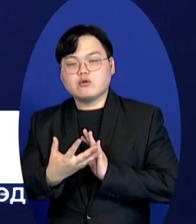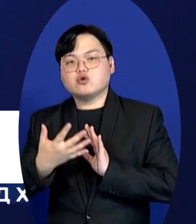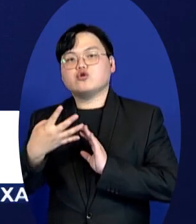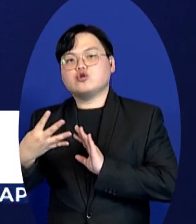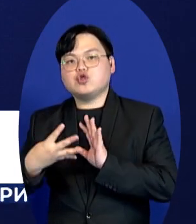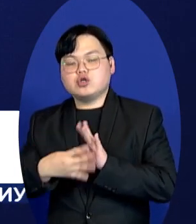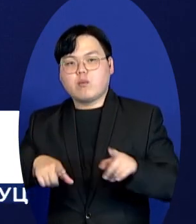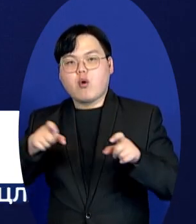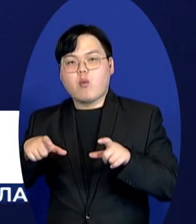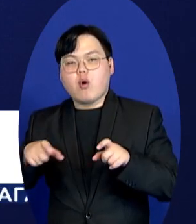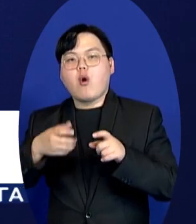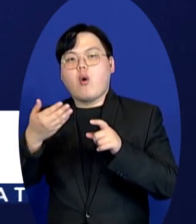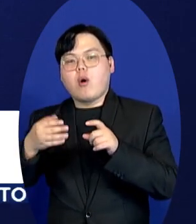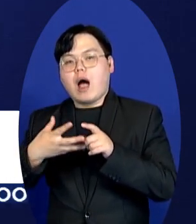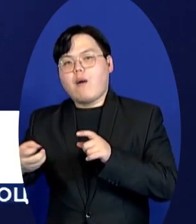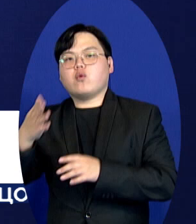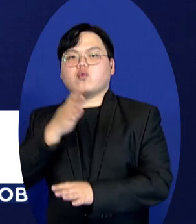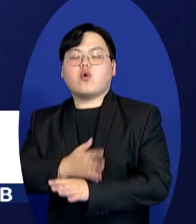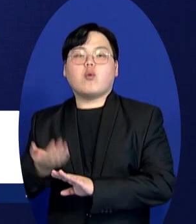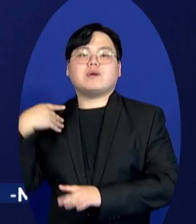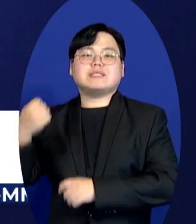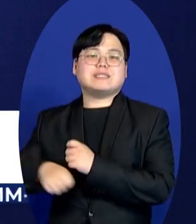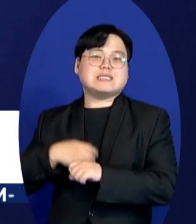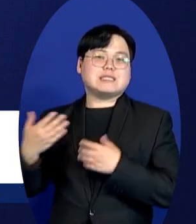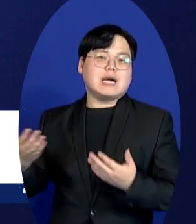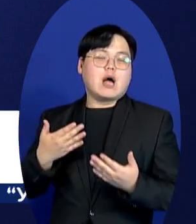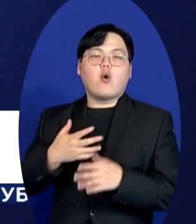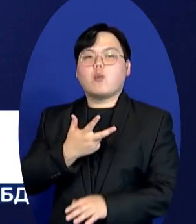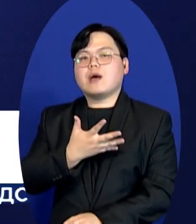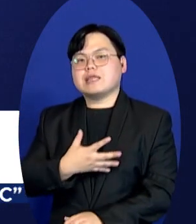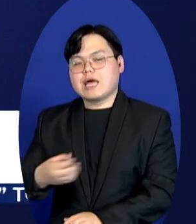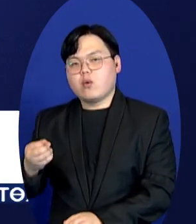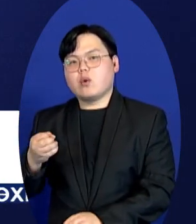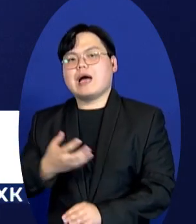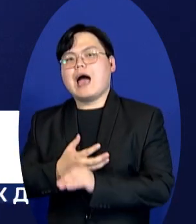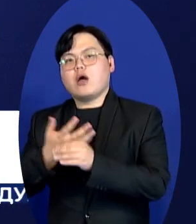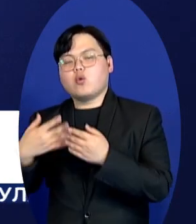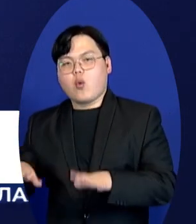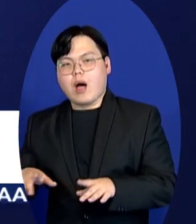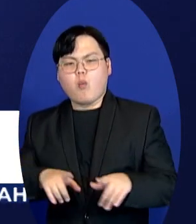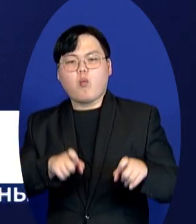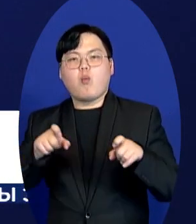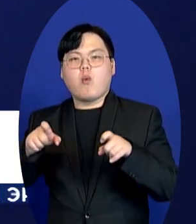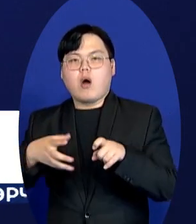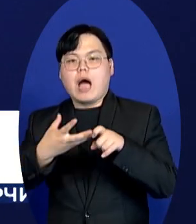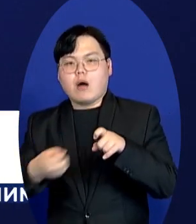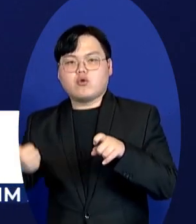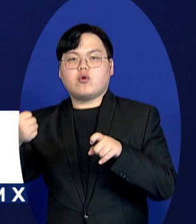чиглэг буулгажээ. Энэ нь өнгөрсөн онтой харьцуулахад очисон чиглэг 3564-өөр буулгасан чиглэгийн